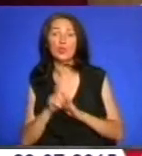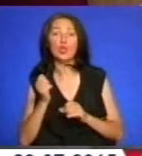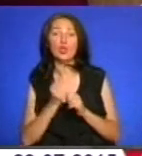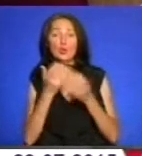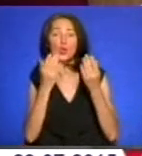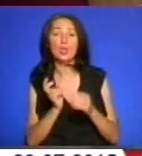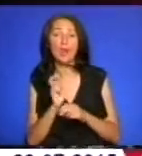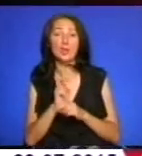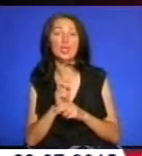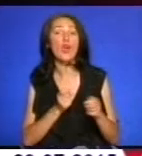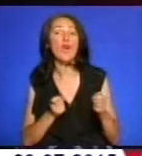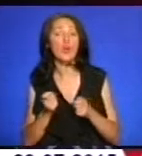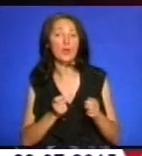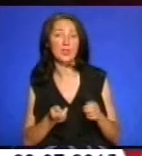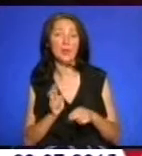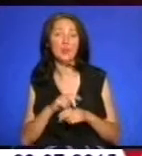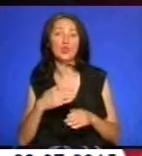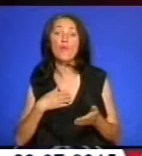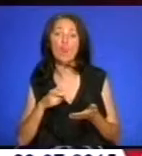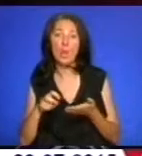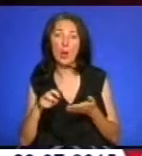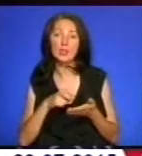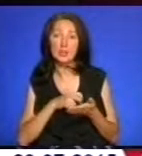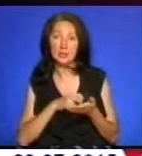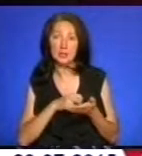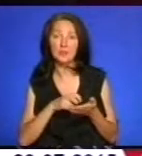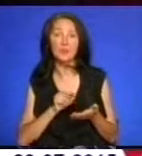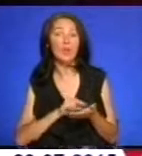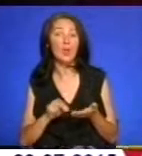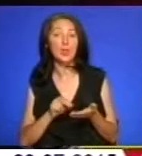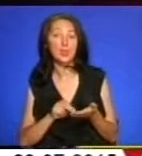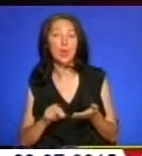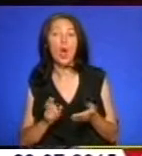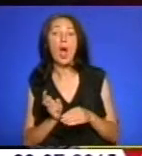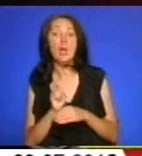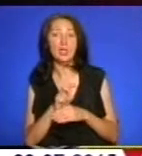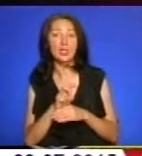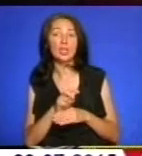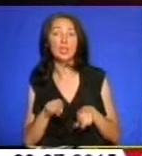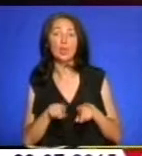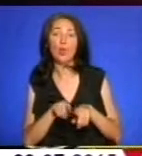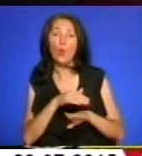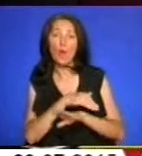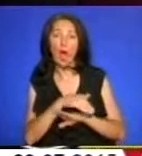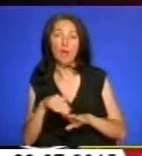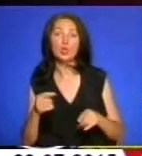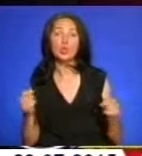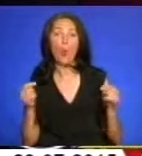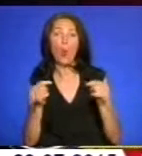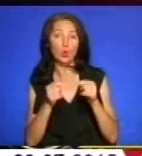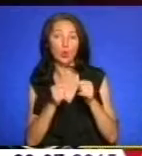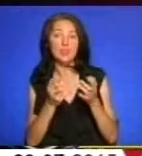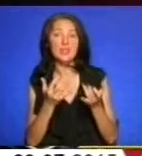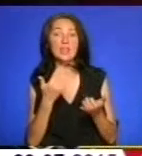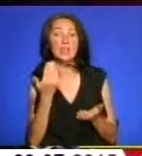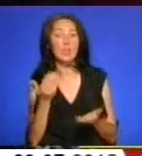прийшли в управління. Прийшов нам лист і написано: прийдіть по такому-то адресу, уточніть,